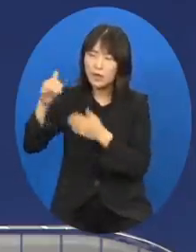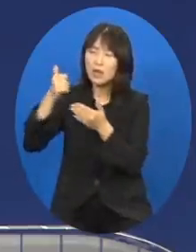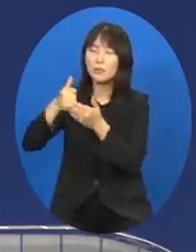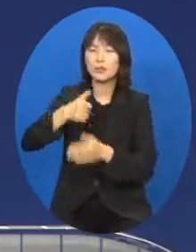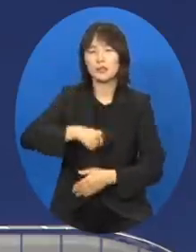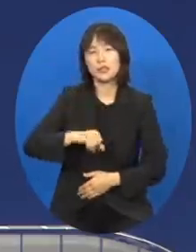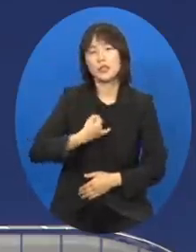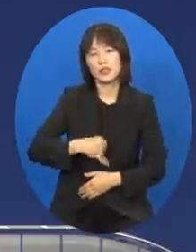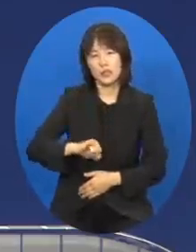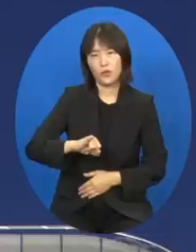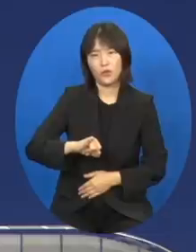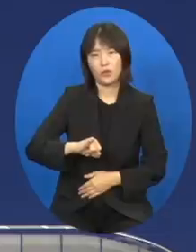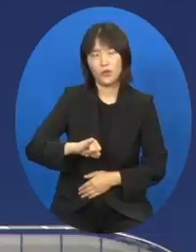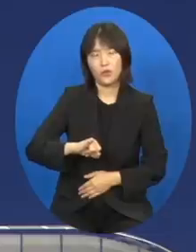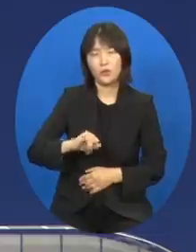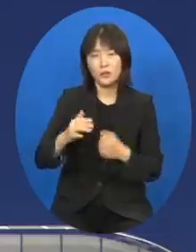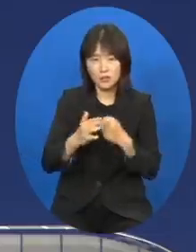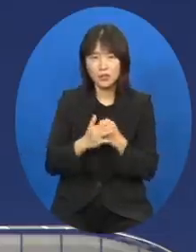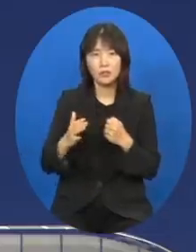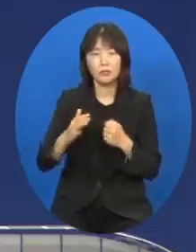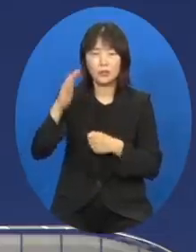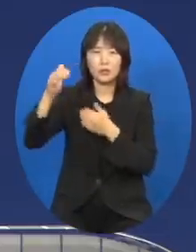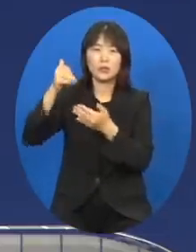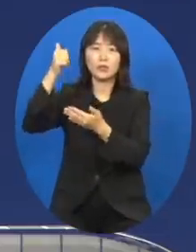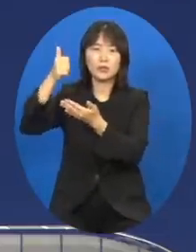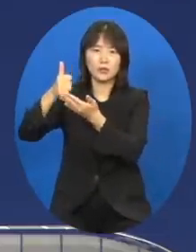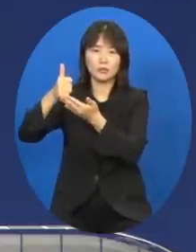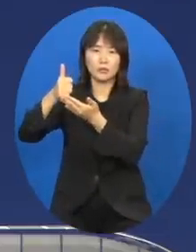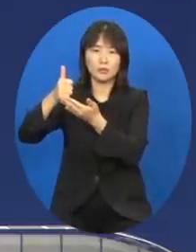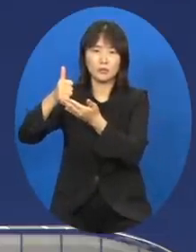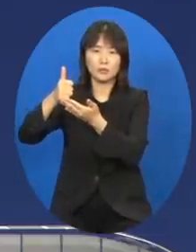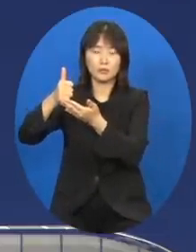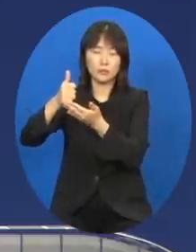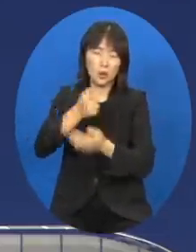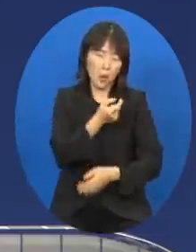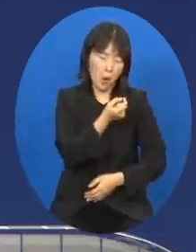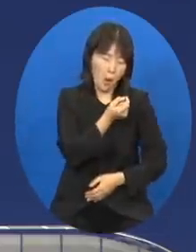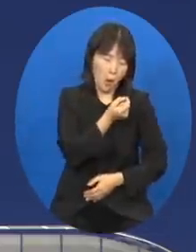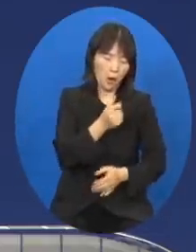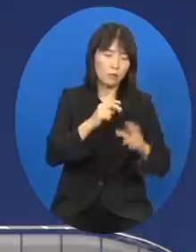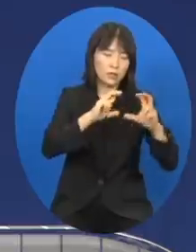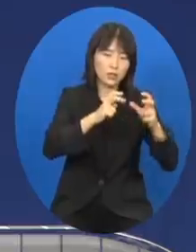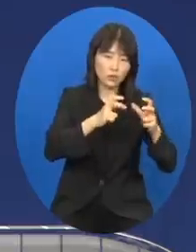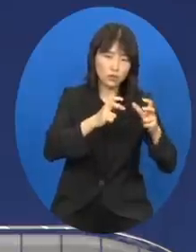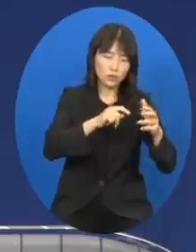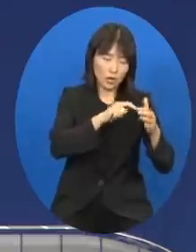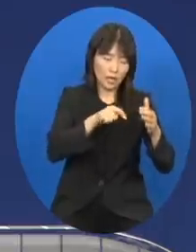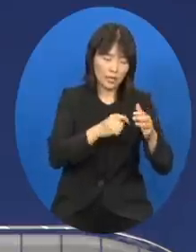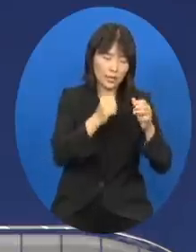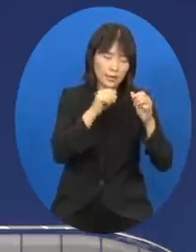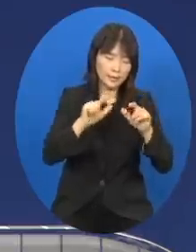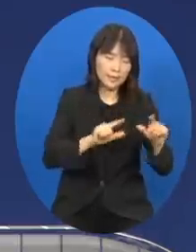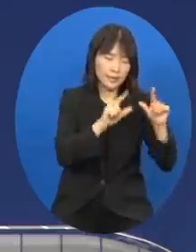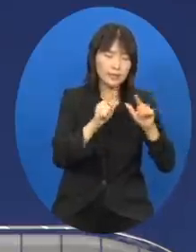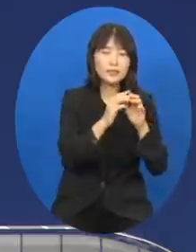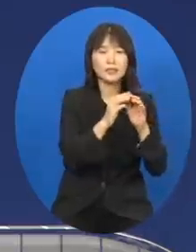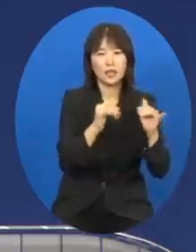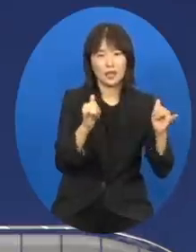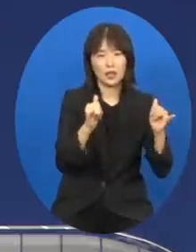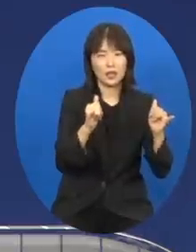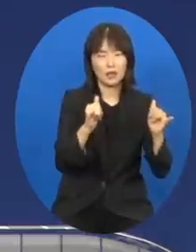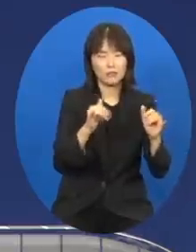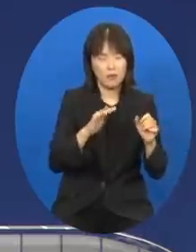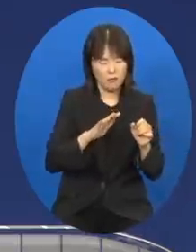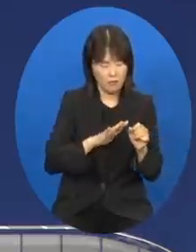자녀니까 하나님이 우리 이 조그만 지구를 그리고 거기에 사는 사람을